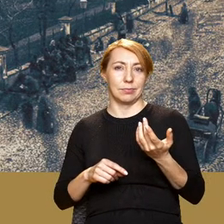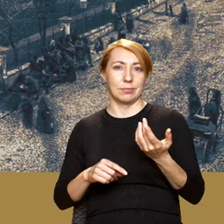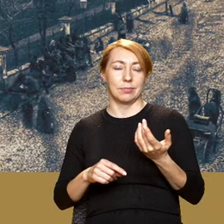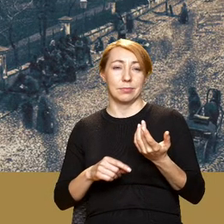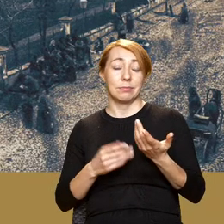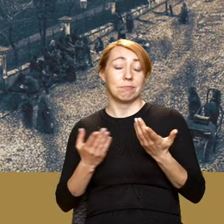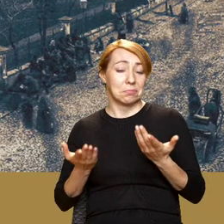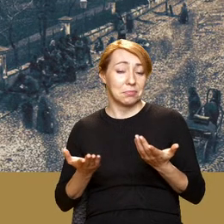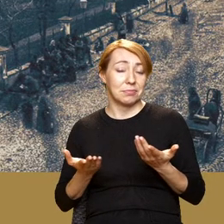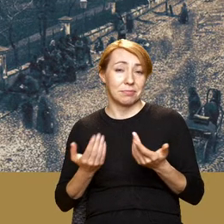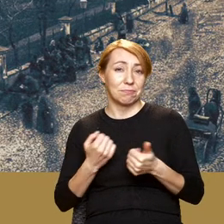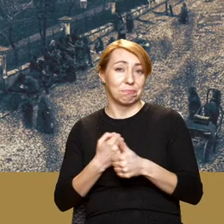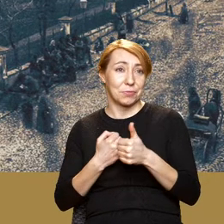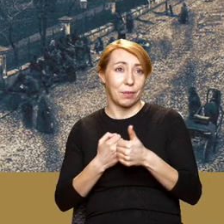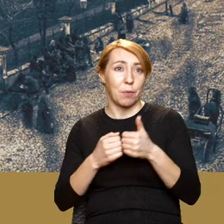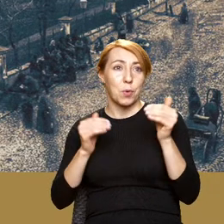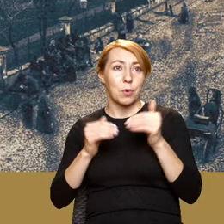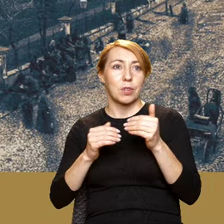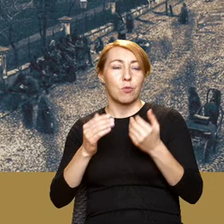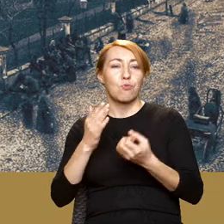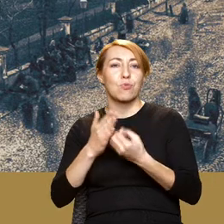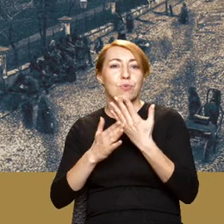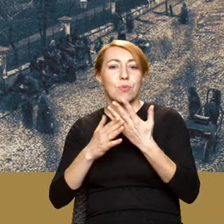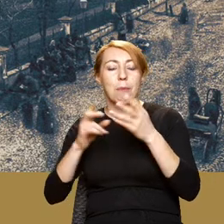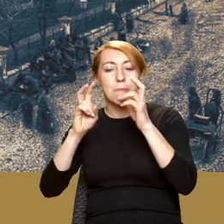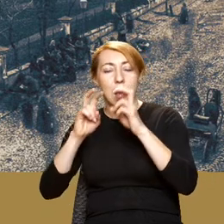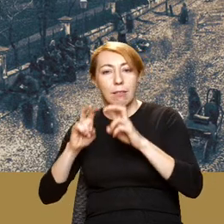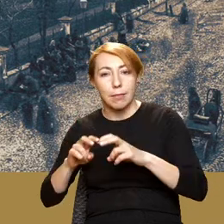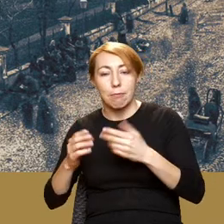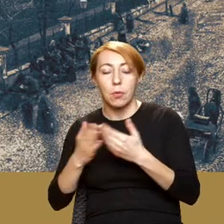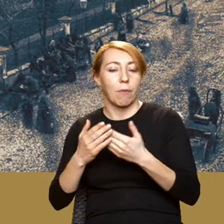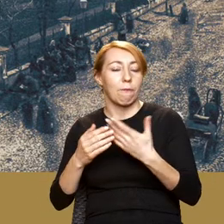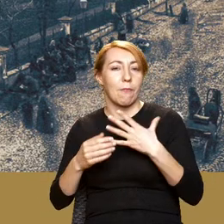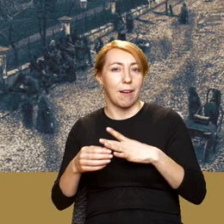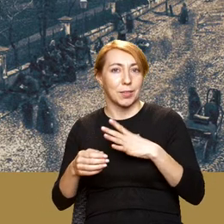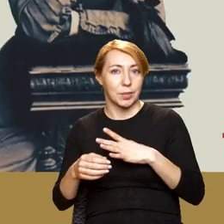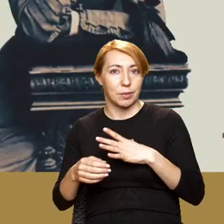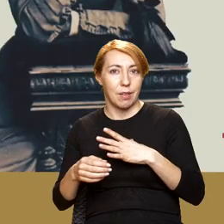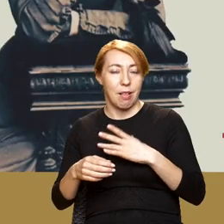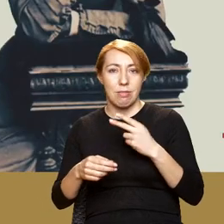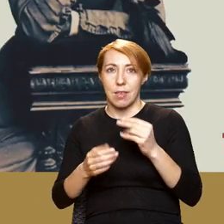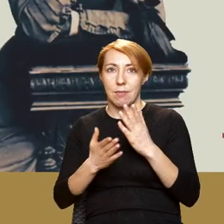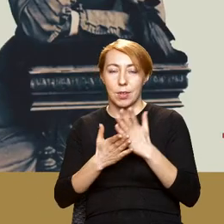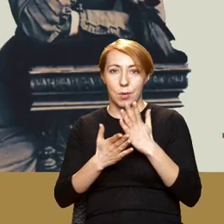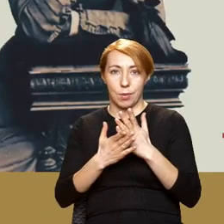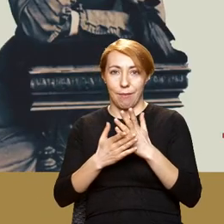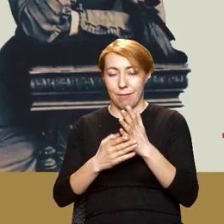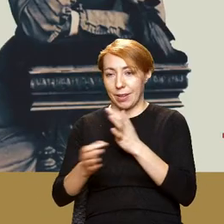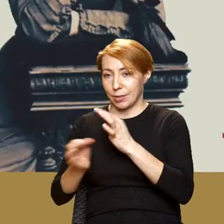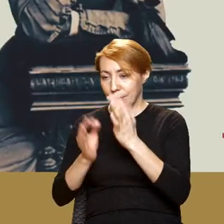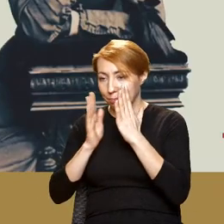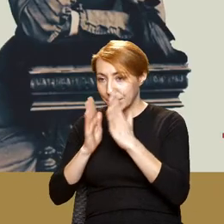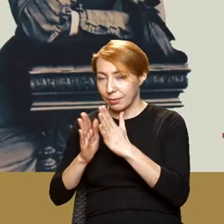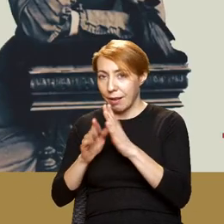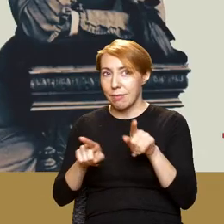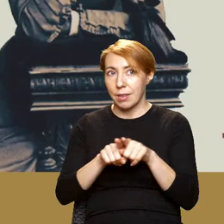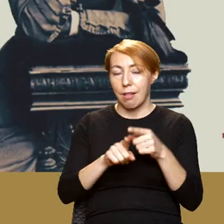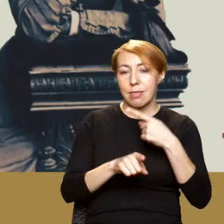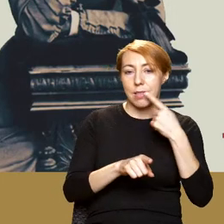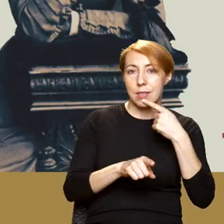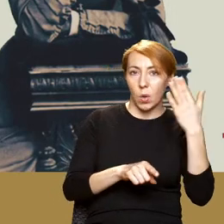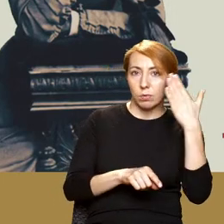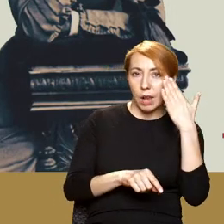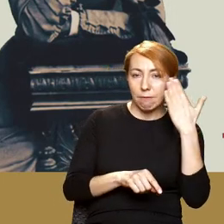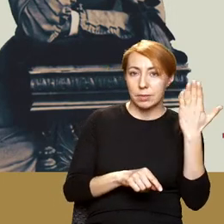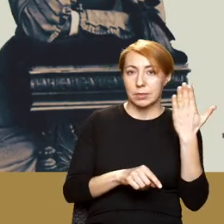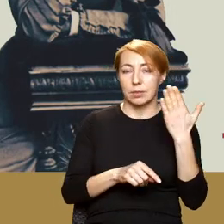W związku z tym jest możliwość badania tego źródła, dlaczego ono jest takie wartościowe. Nie tylko jak od strony czysto historycznej, ale od strony na przykład